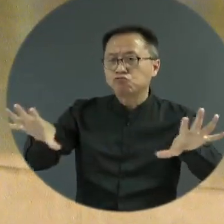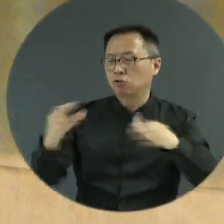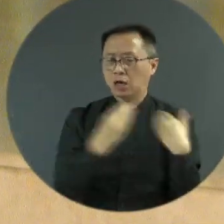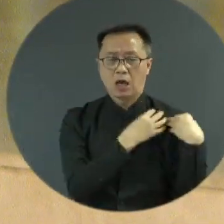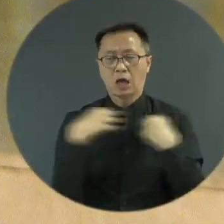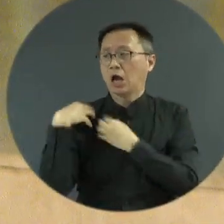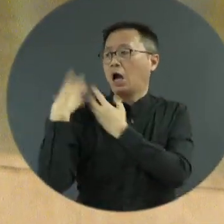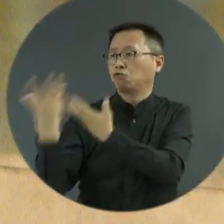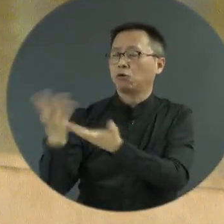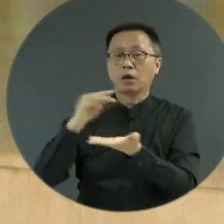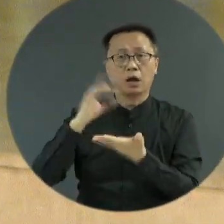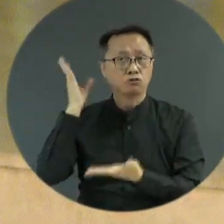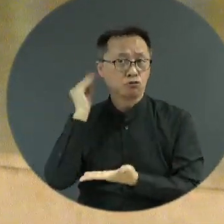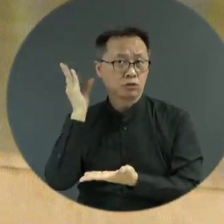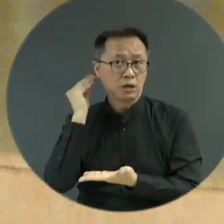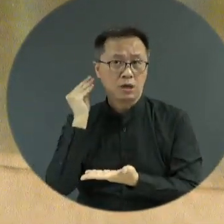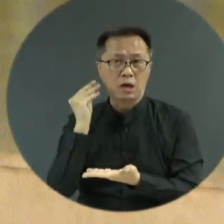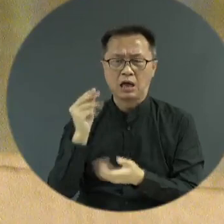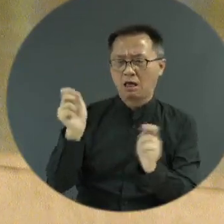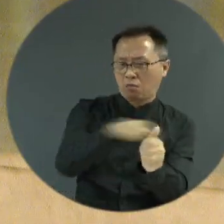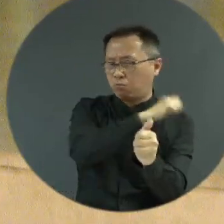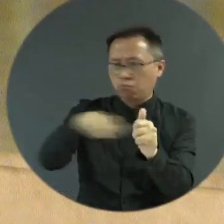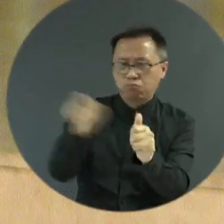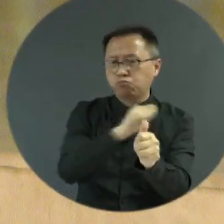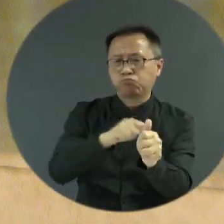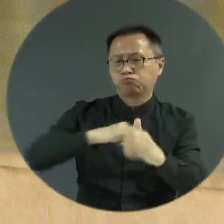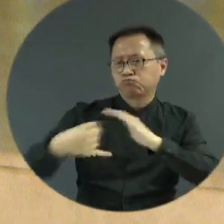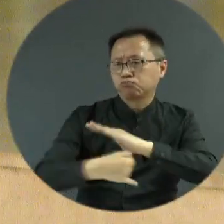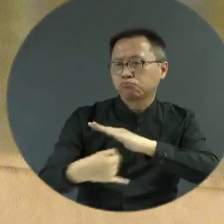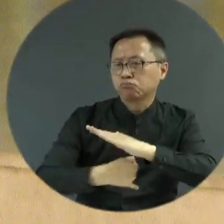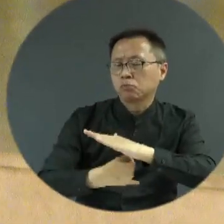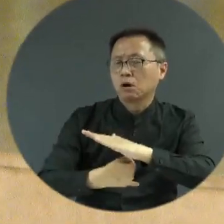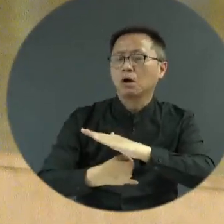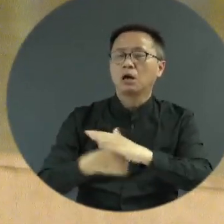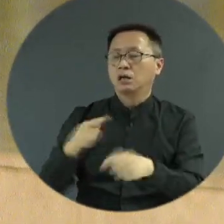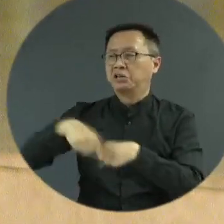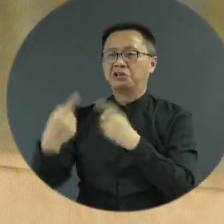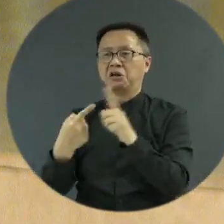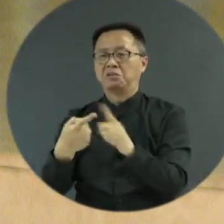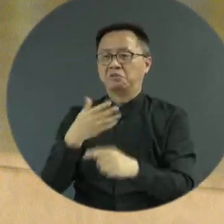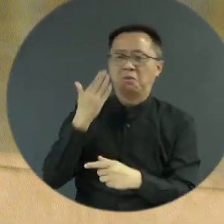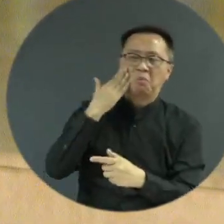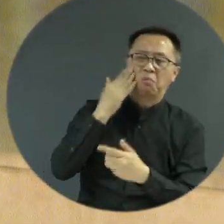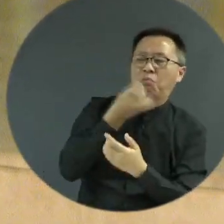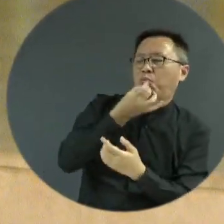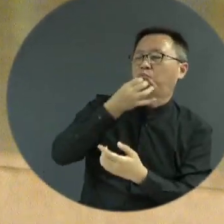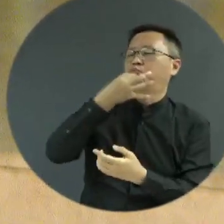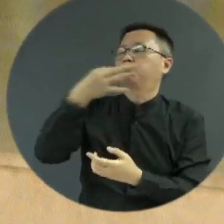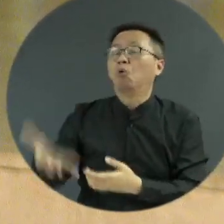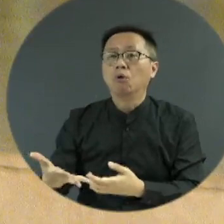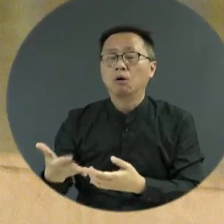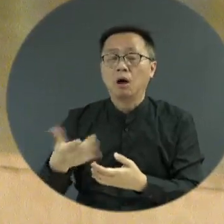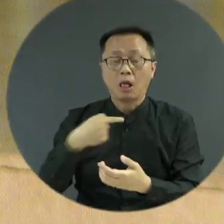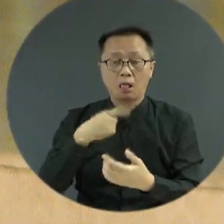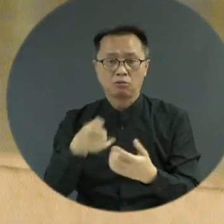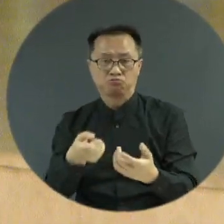息，他被殴打，被侮辱，其他人向他面上吐口水，但是这